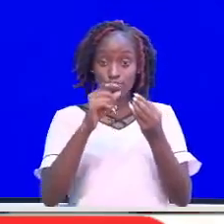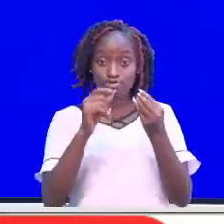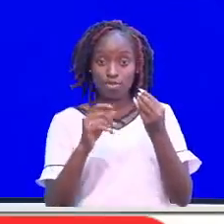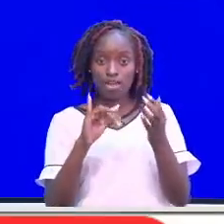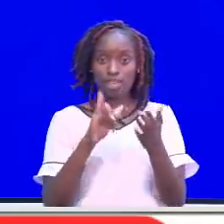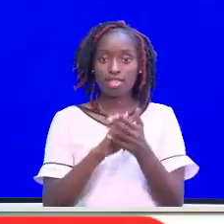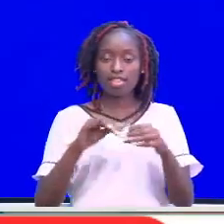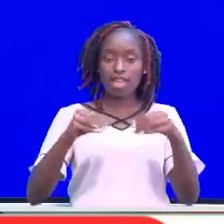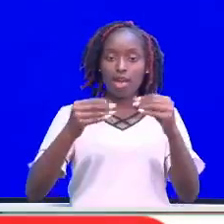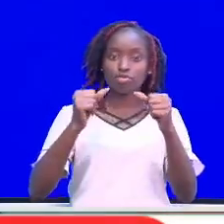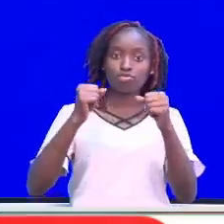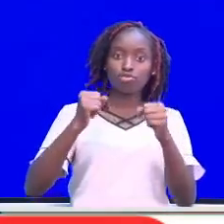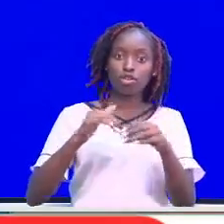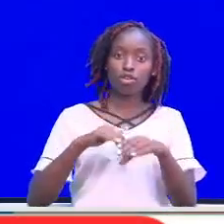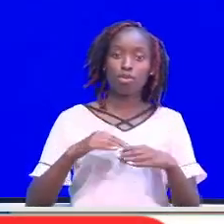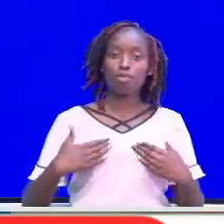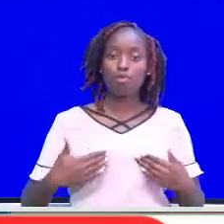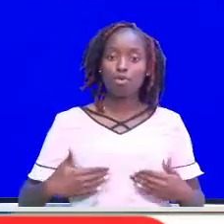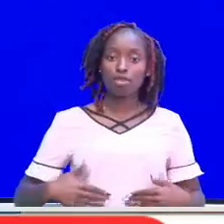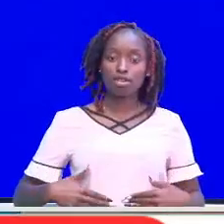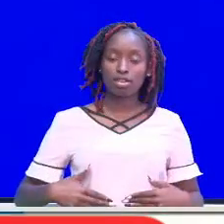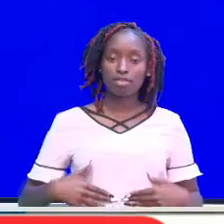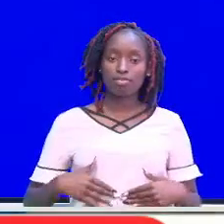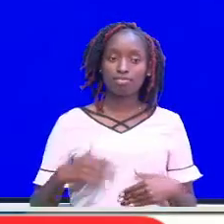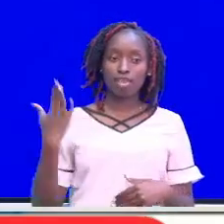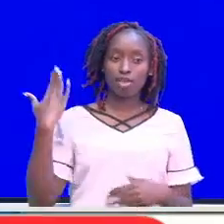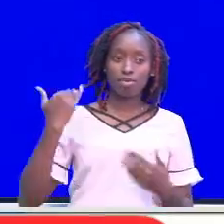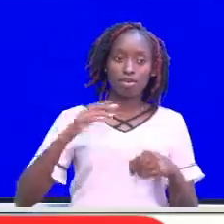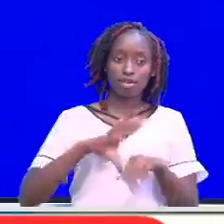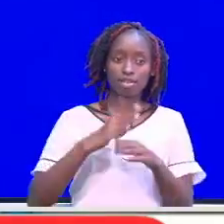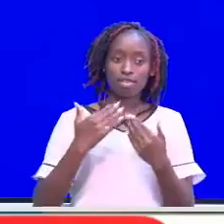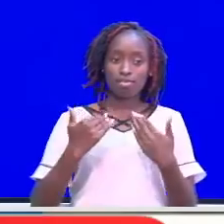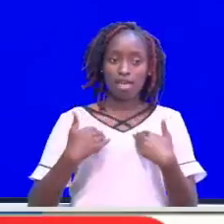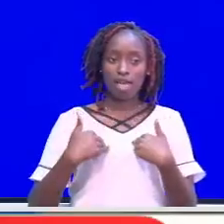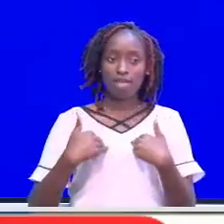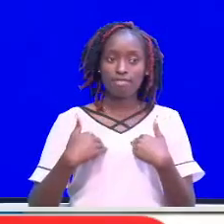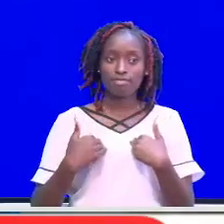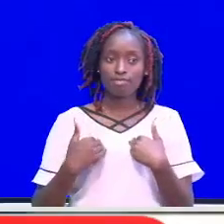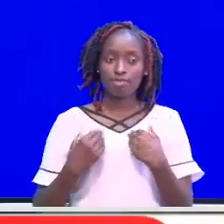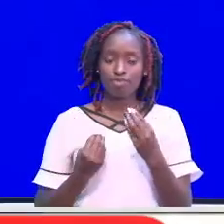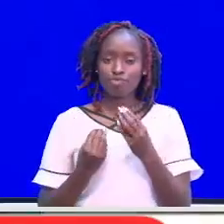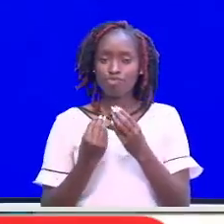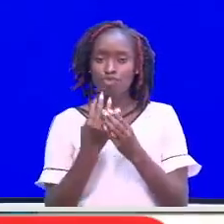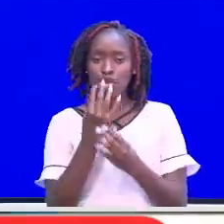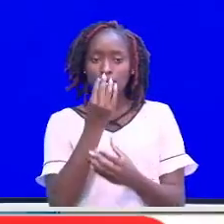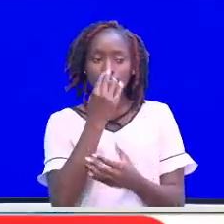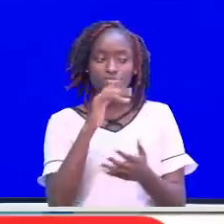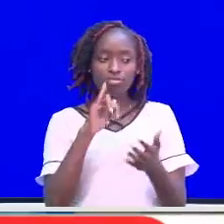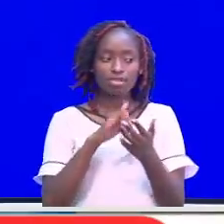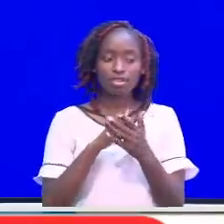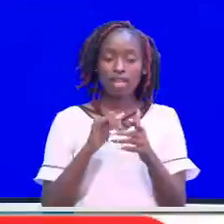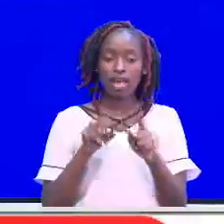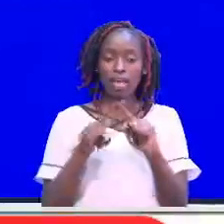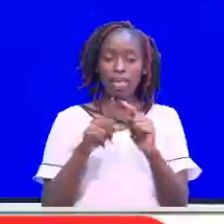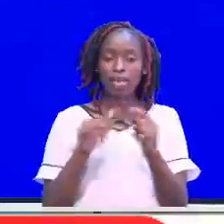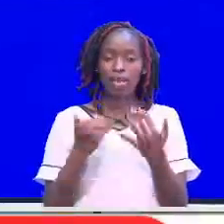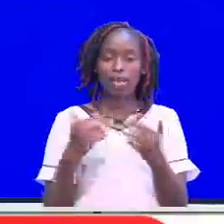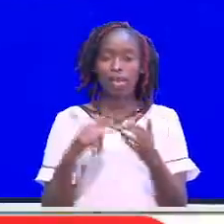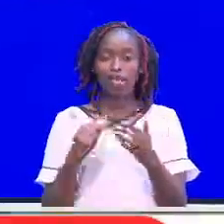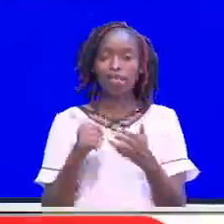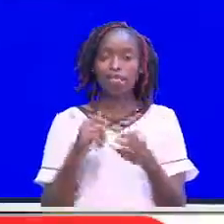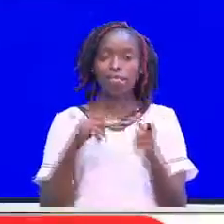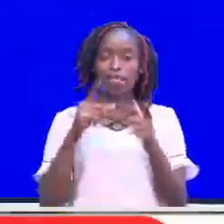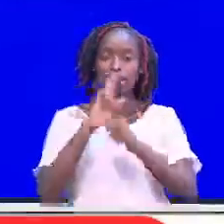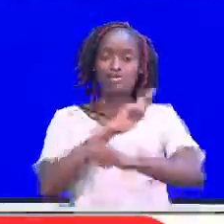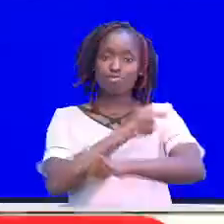Huko zamani tulikuwa watoto walikuwa wanalewa na hiyo ndizi, mandizi, na hao watoto wa zamani wakuwa wanaendanga hospitali.